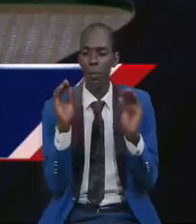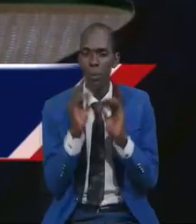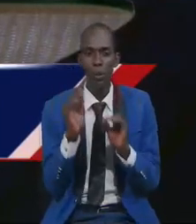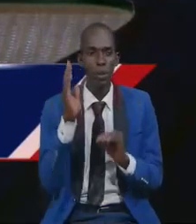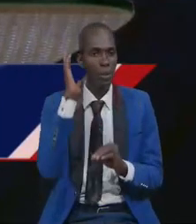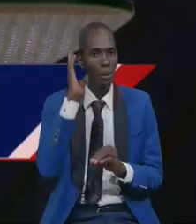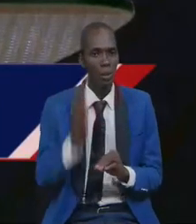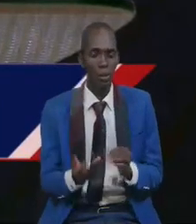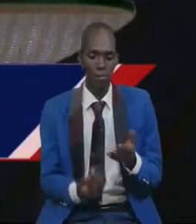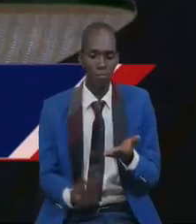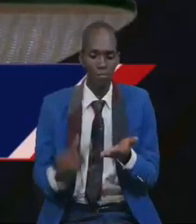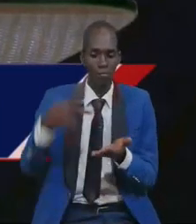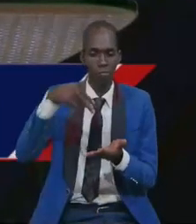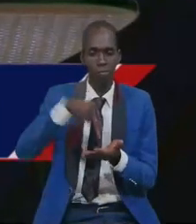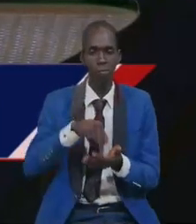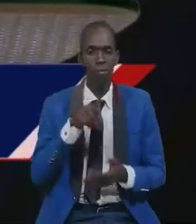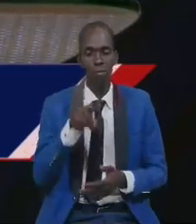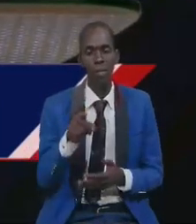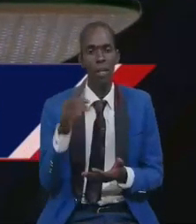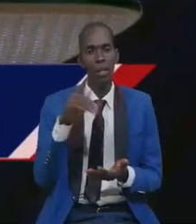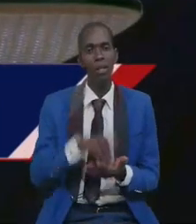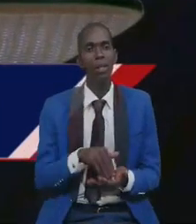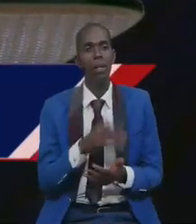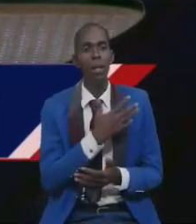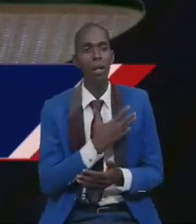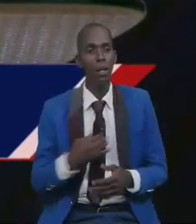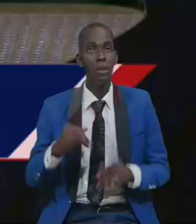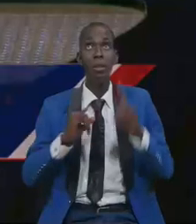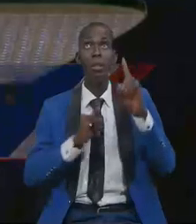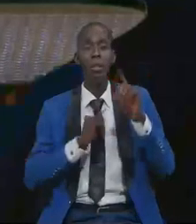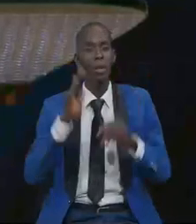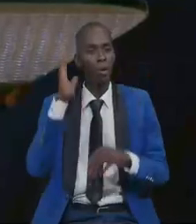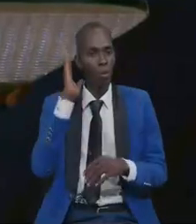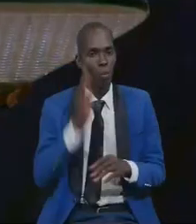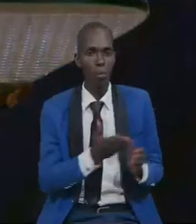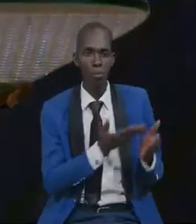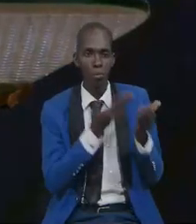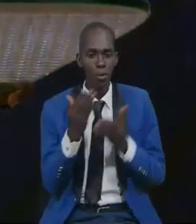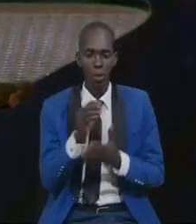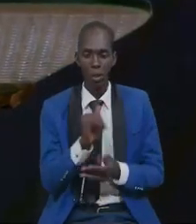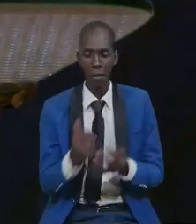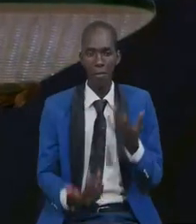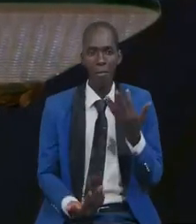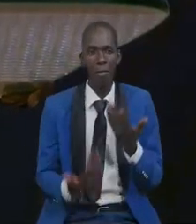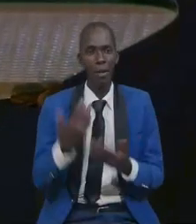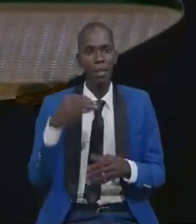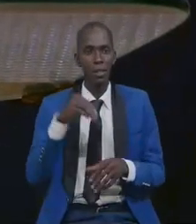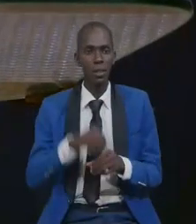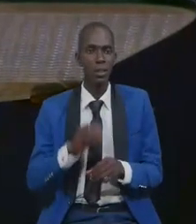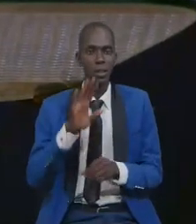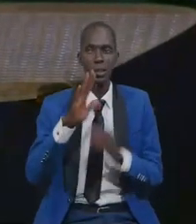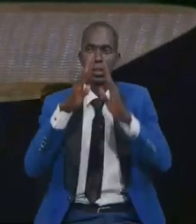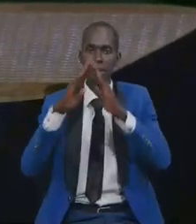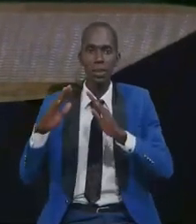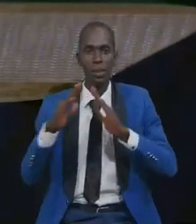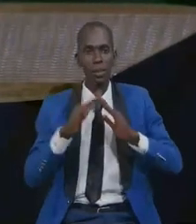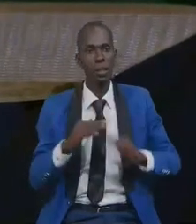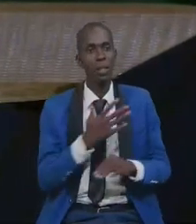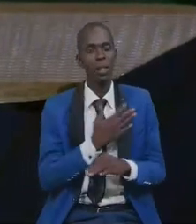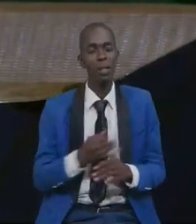relèvera. Je mettrai le feu à ces villes et il en dévorera